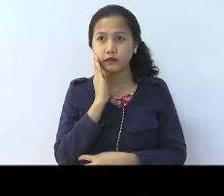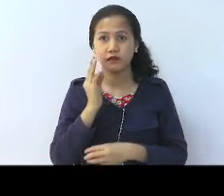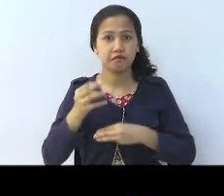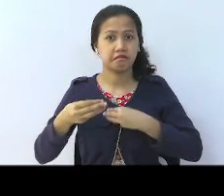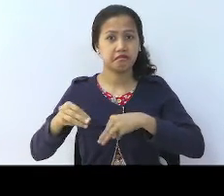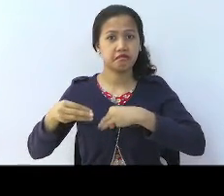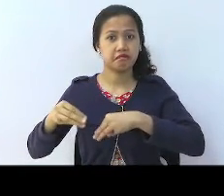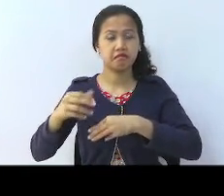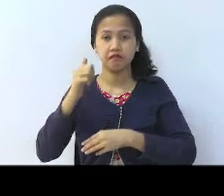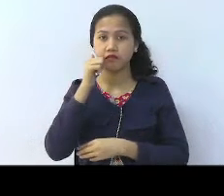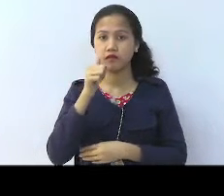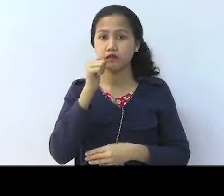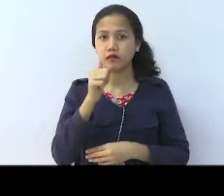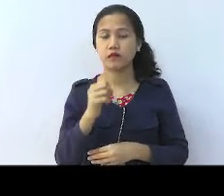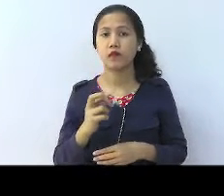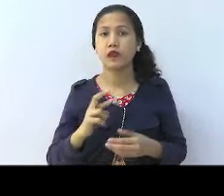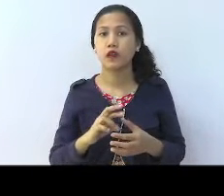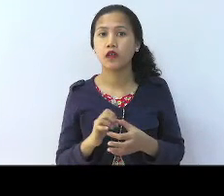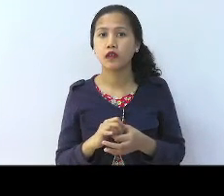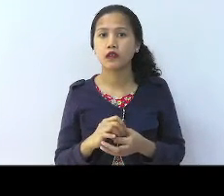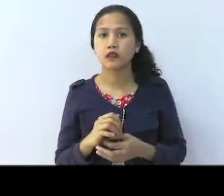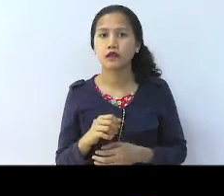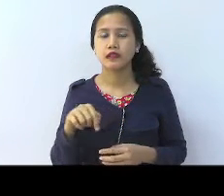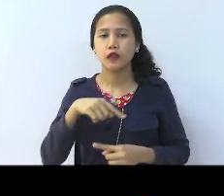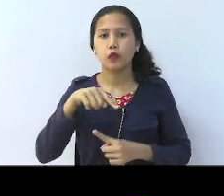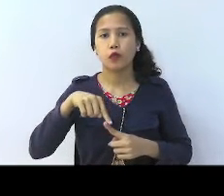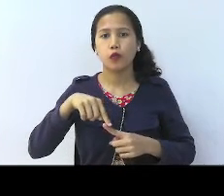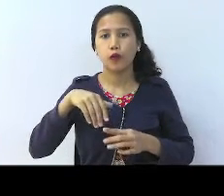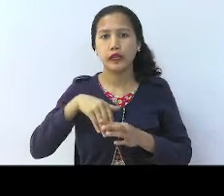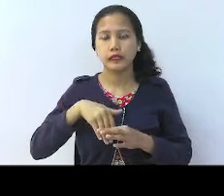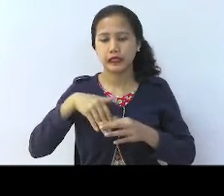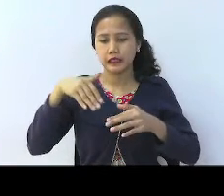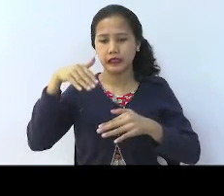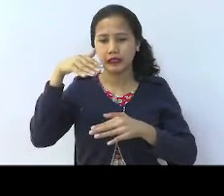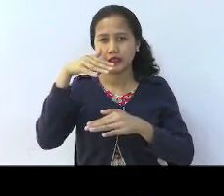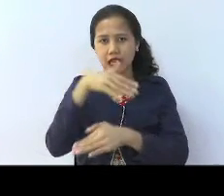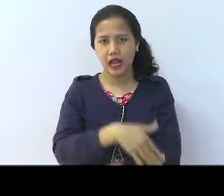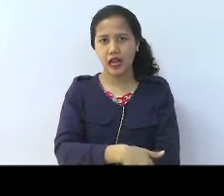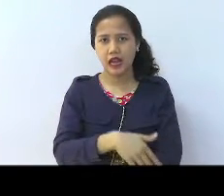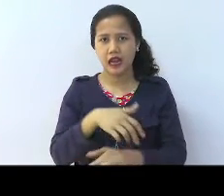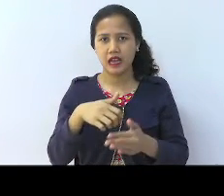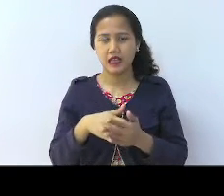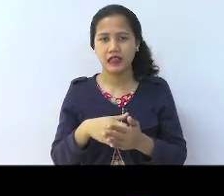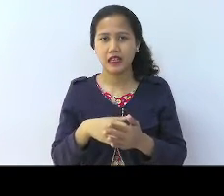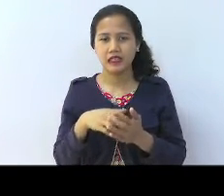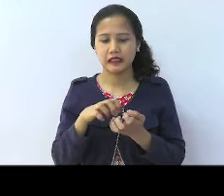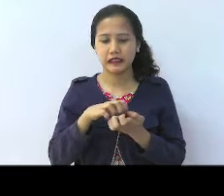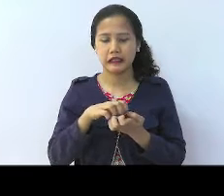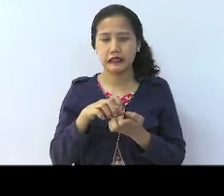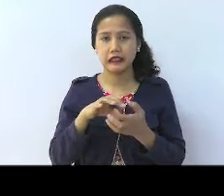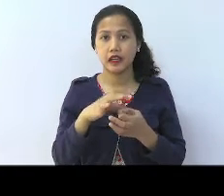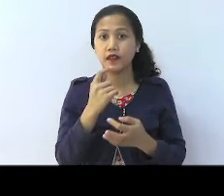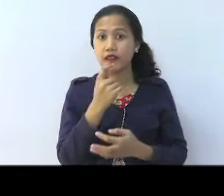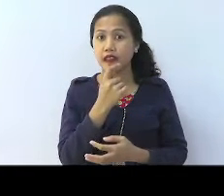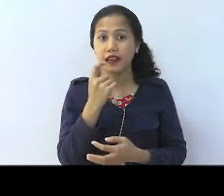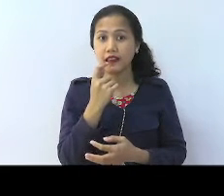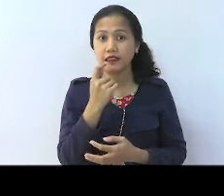pagnguya ng matitigas na pagkain, madalas na pagngat-ngat o pagnguya, lalo na yung mga nag-chewing